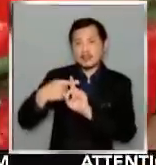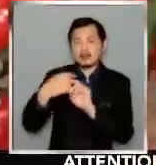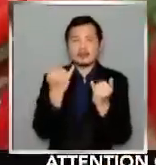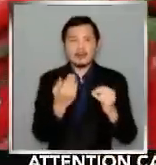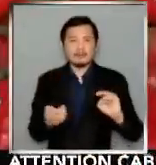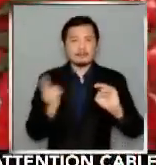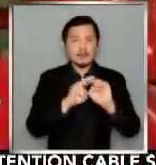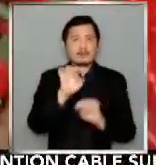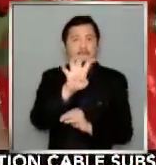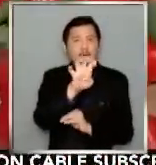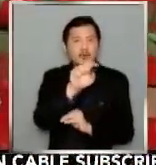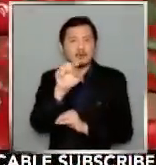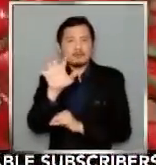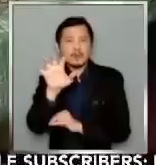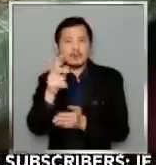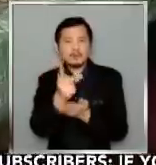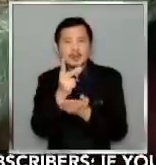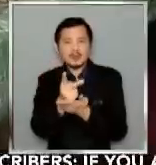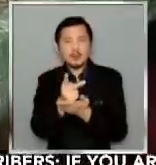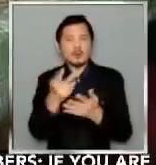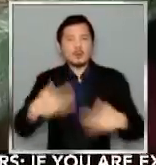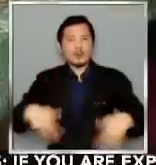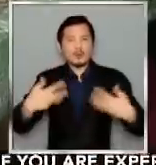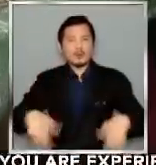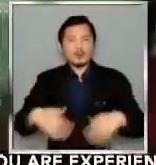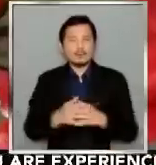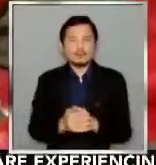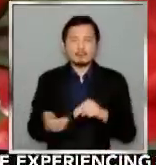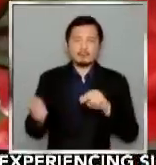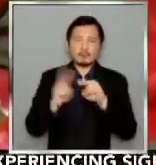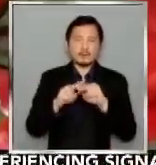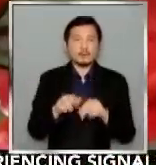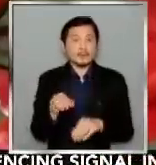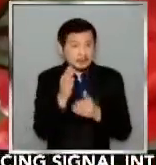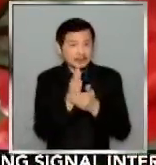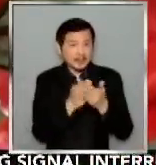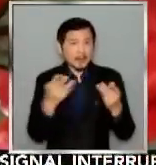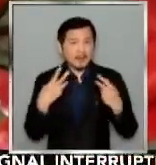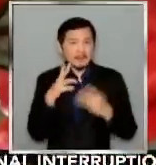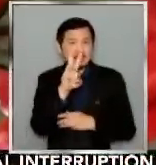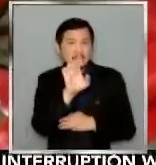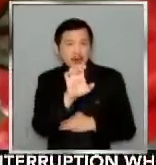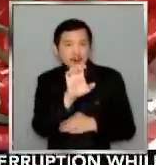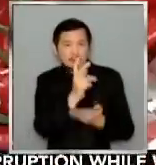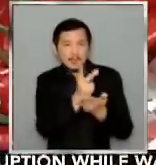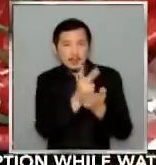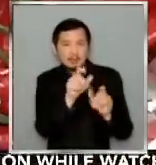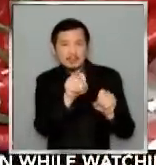400 to 500 pesos na. May ilan pa raw na halos 600 pesos ang benta. Ang ibang